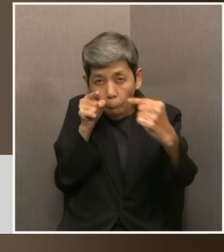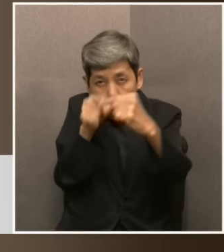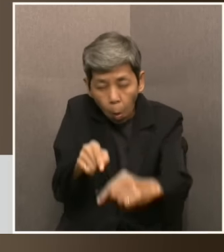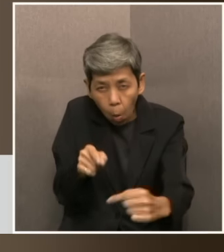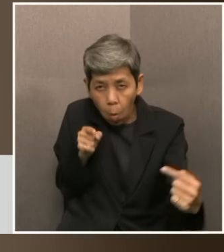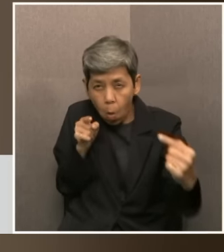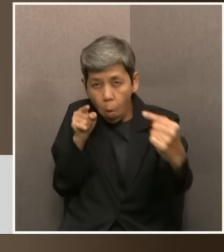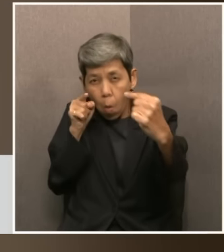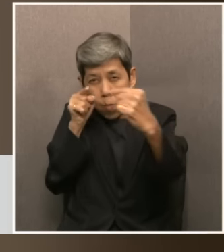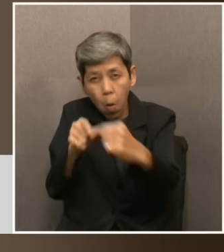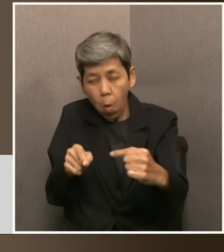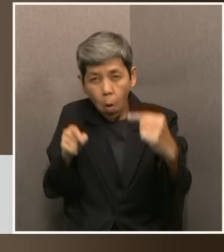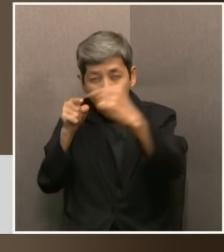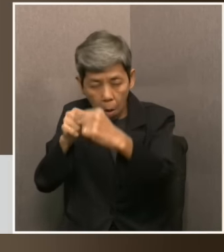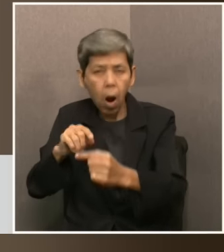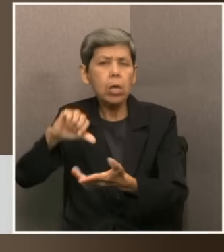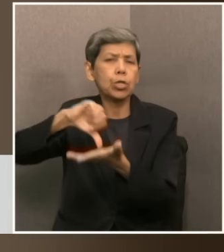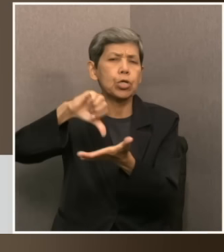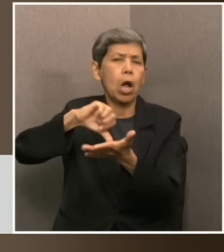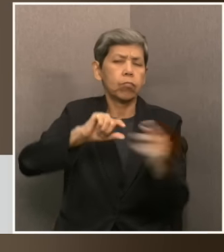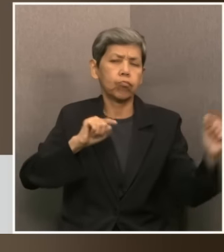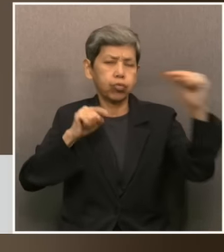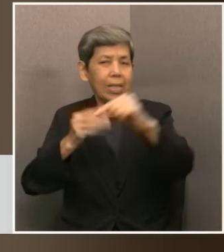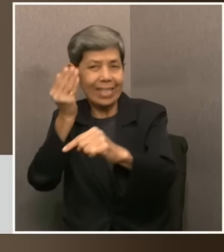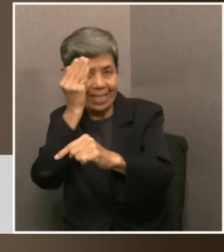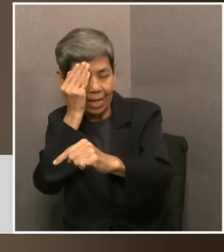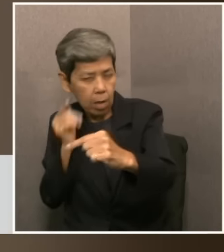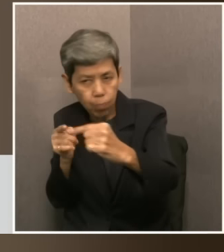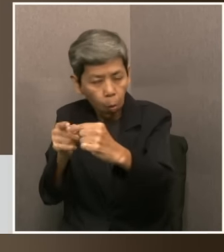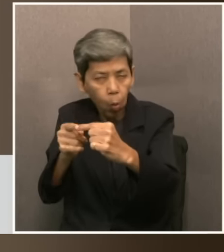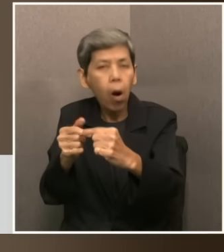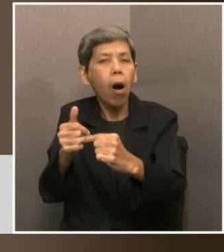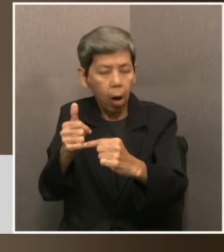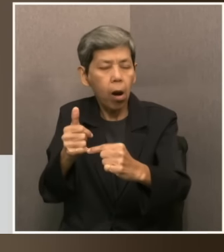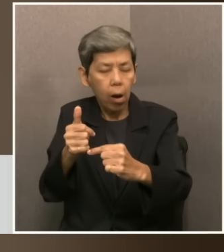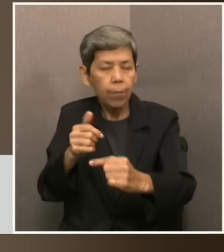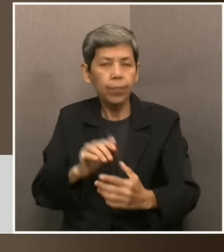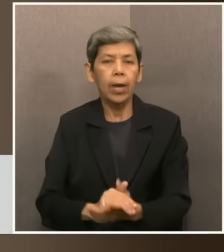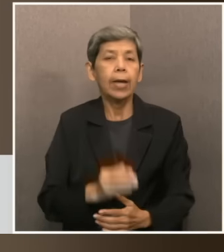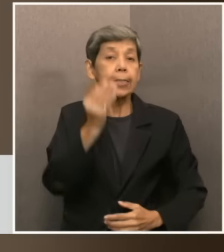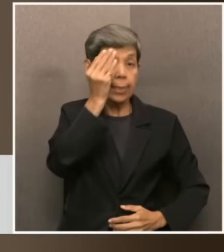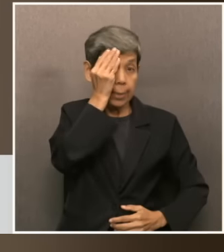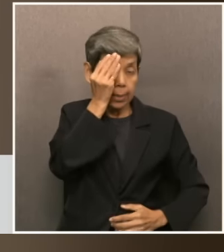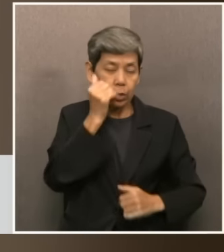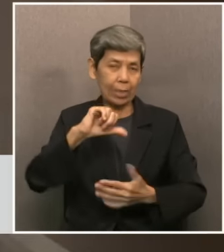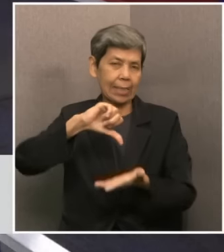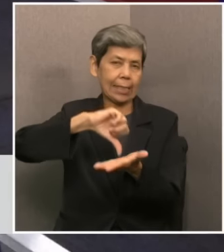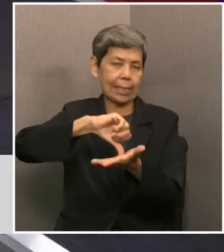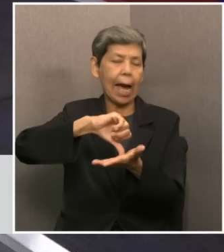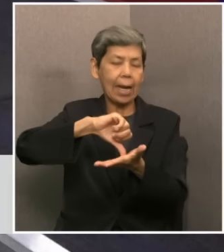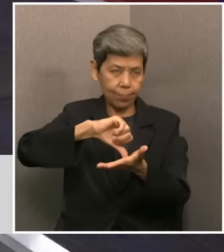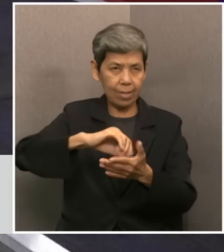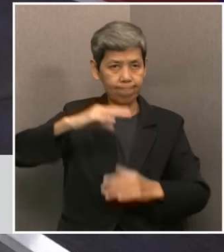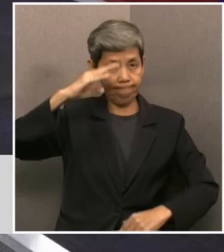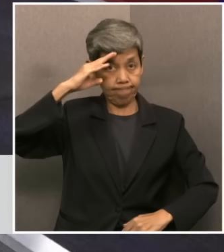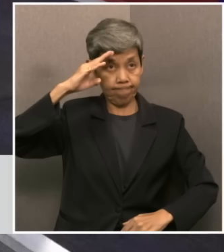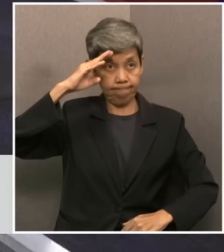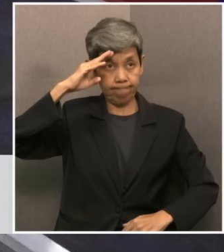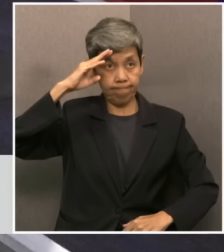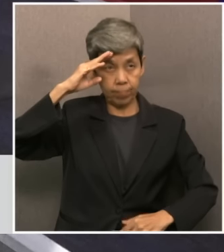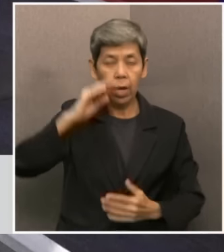สกัดขีปนาวุธอิหร่านที่ยิงไปยังอิสราเอลค่ะ ทางด้านของอิหร่านนะครับโดยพลตรีมูฮัมหมัดบาเ